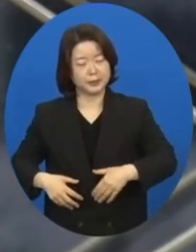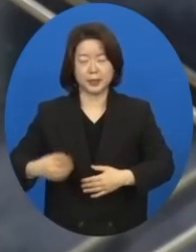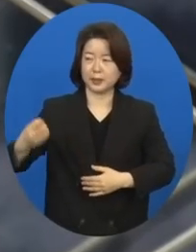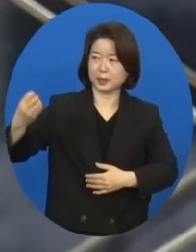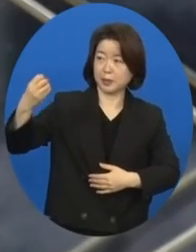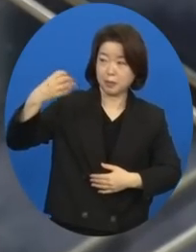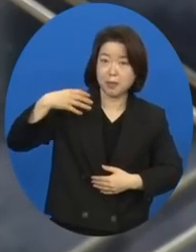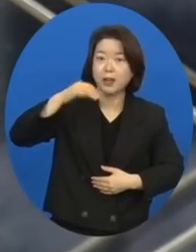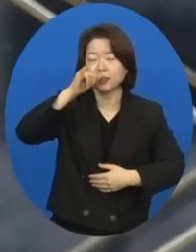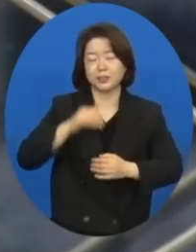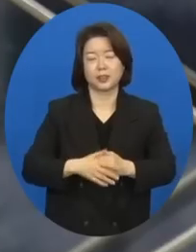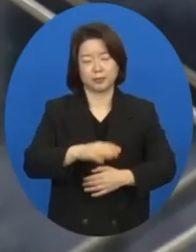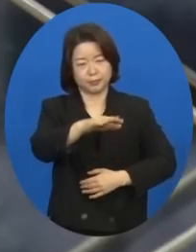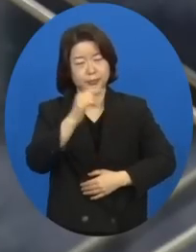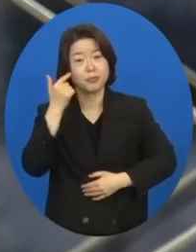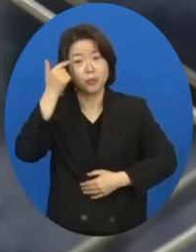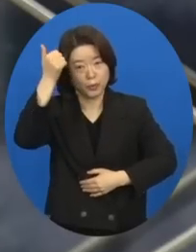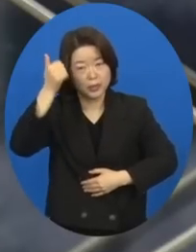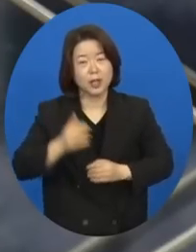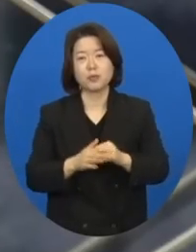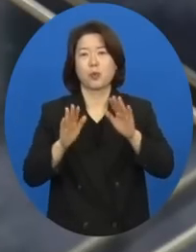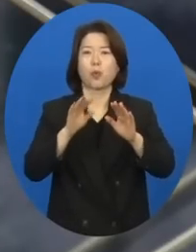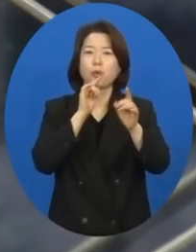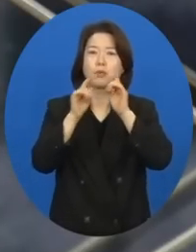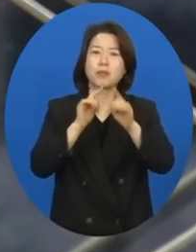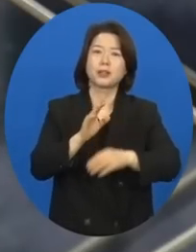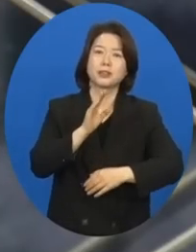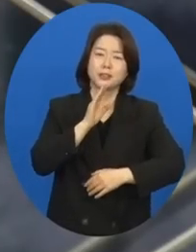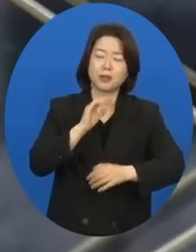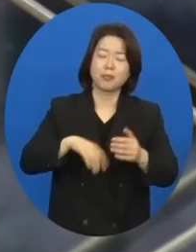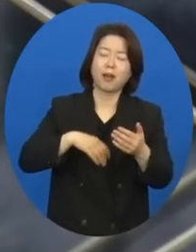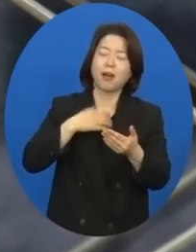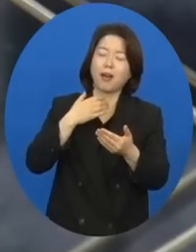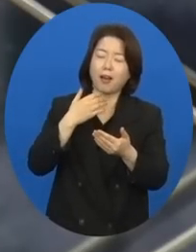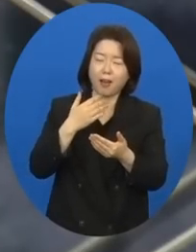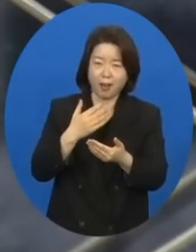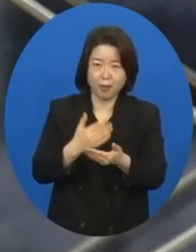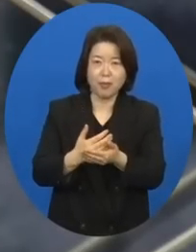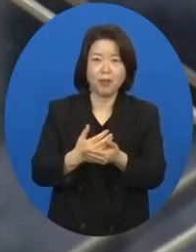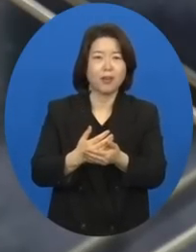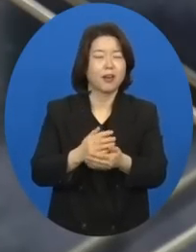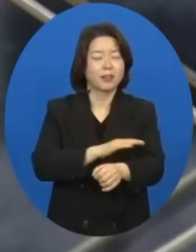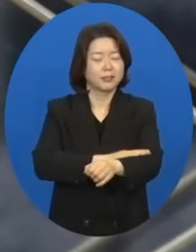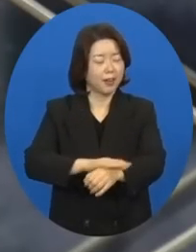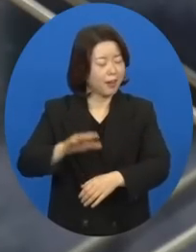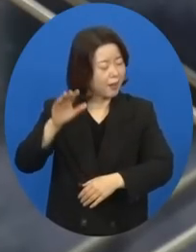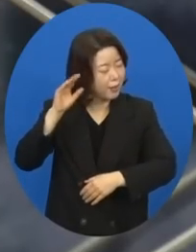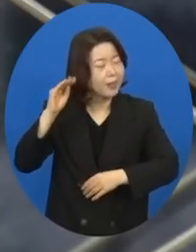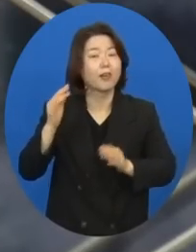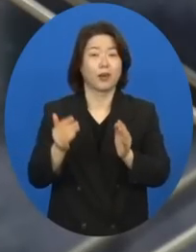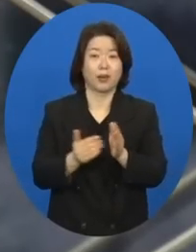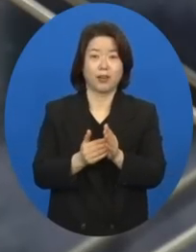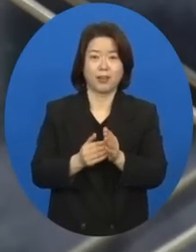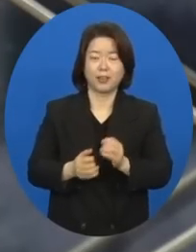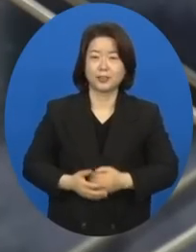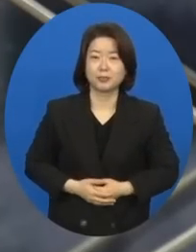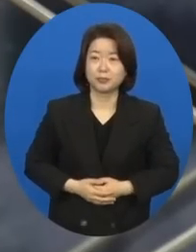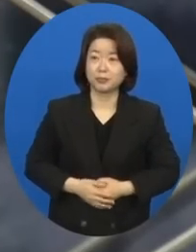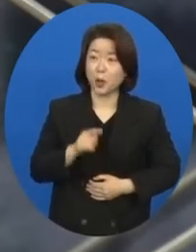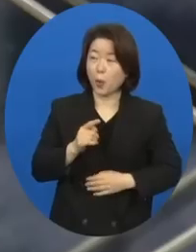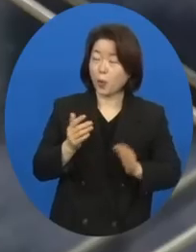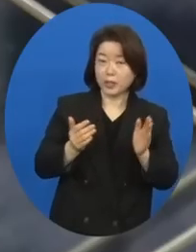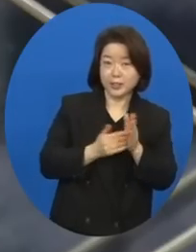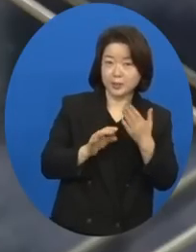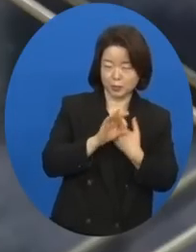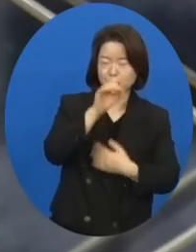이야기를 하더라고요. 목사님, 오늘 말씀 참 감명이 깊었고 잘 들었습니다. 여기까지면 참